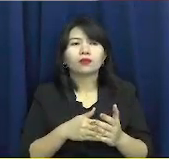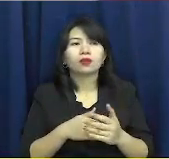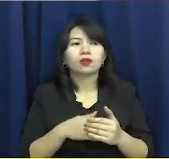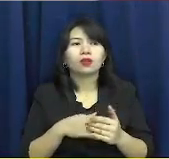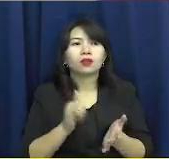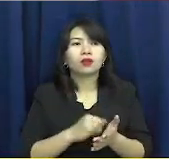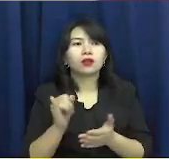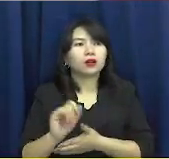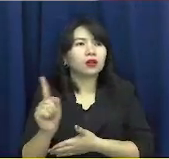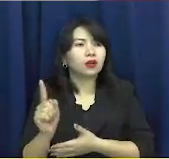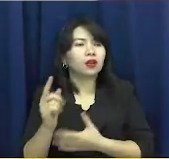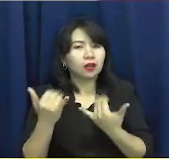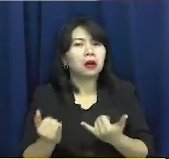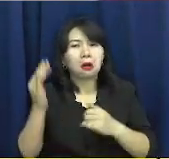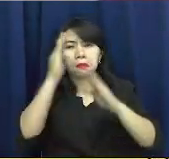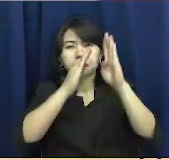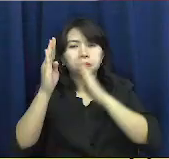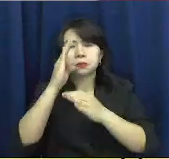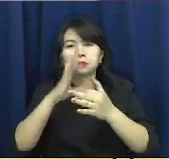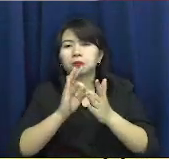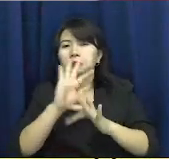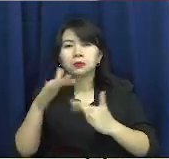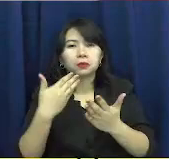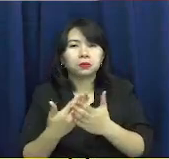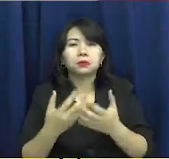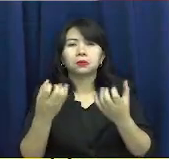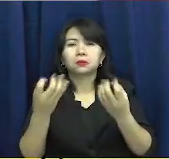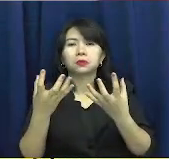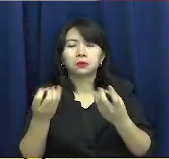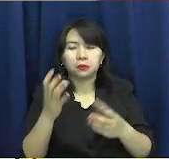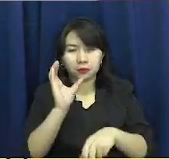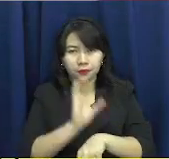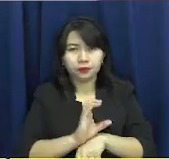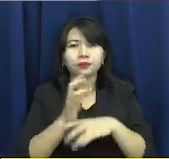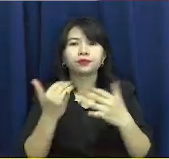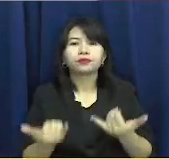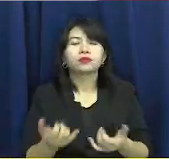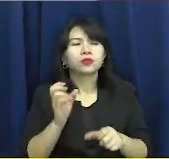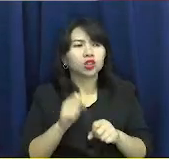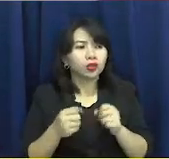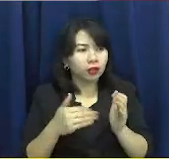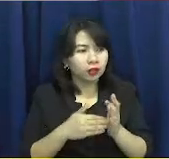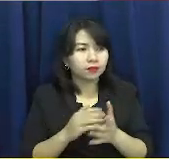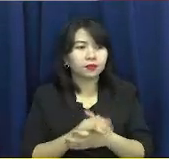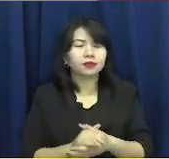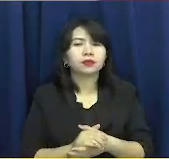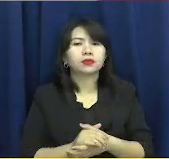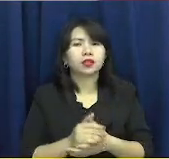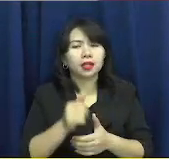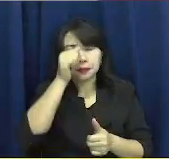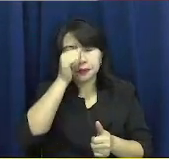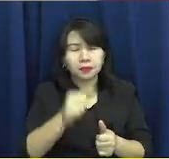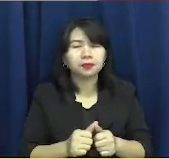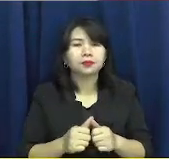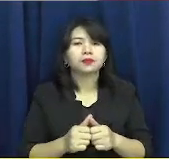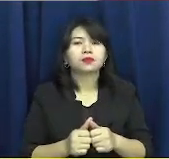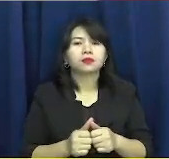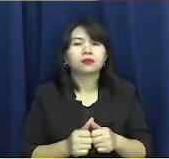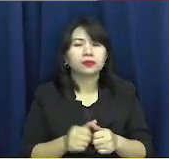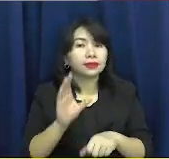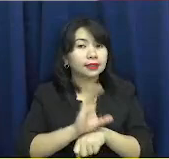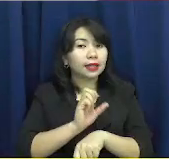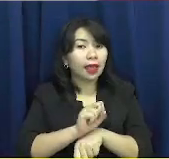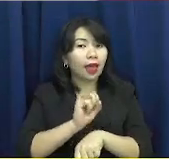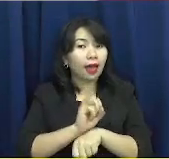yan ang nagiging problema ng maraming simbahan sa panahon po natin ngayon. Kaya nga, again, put this in mind. Brethren, CSI